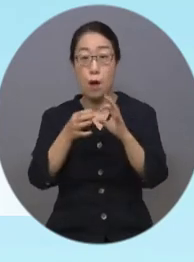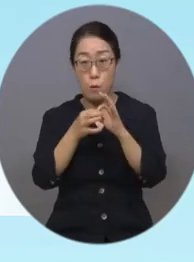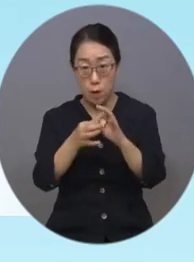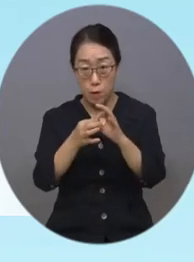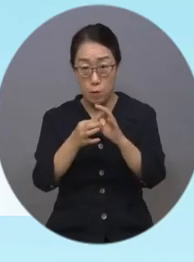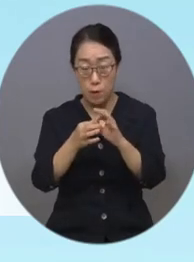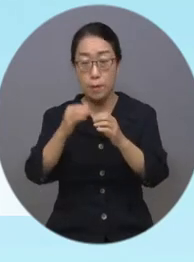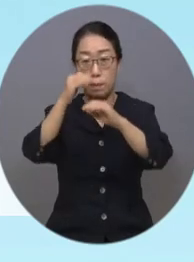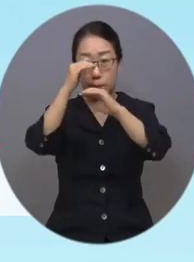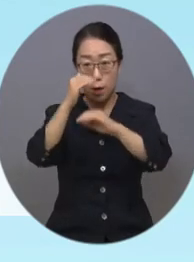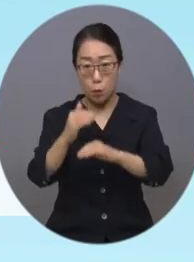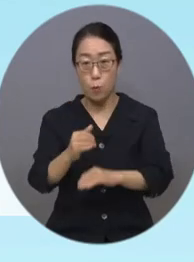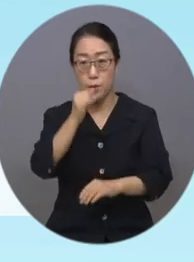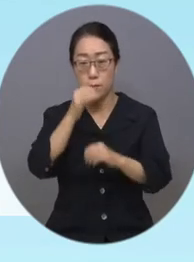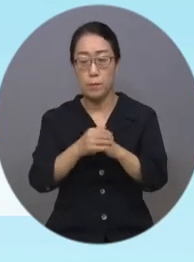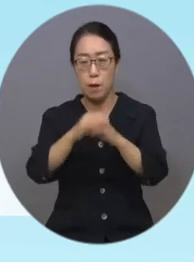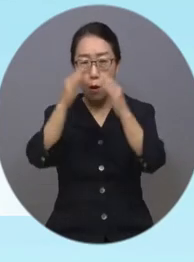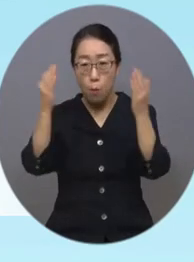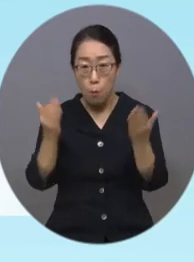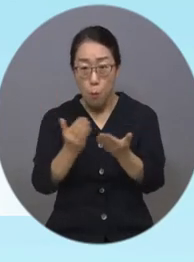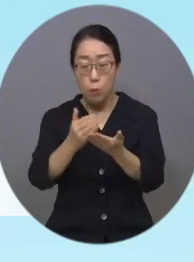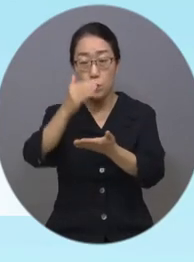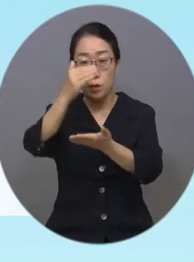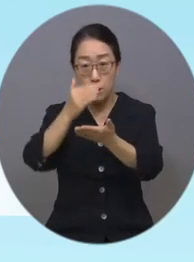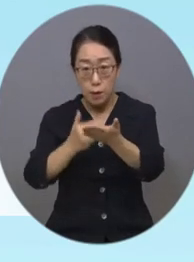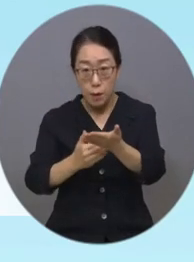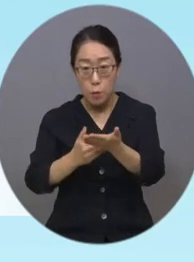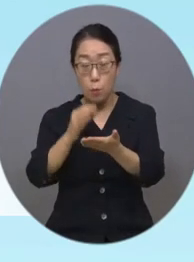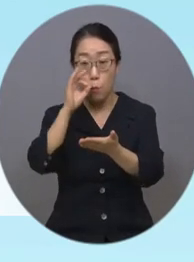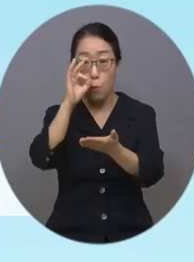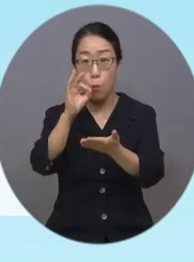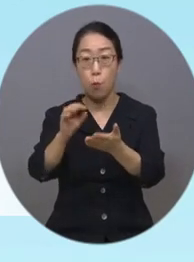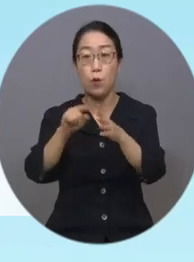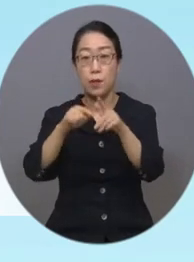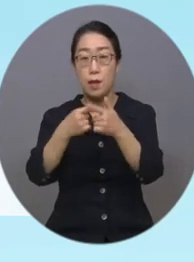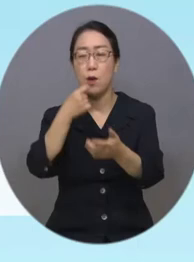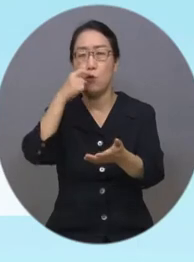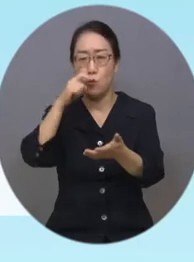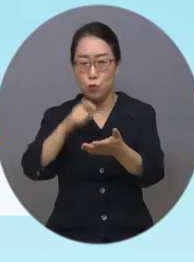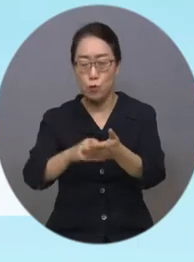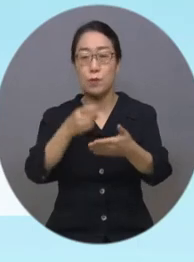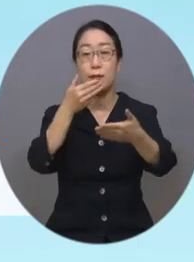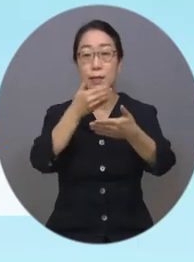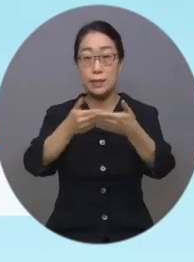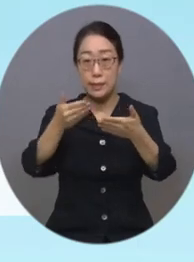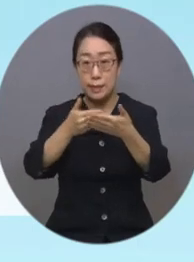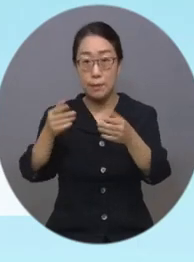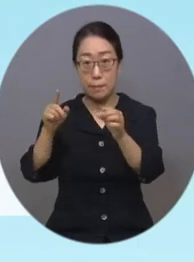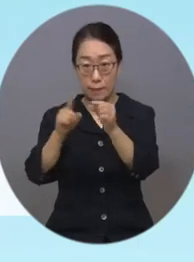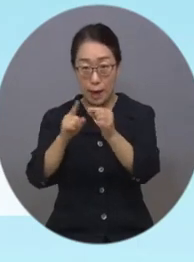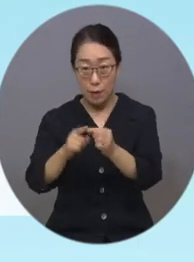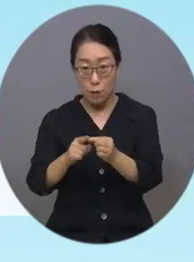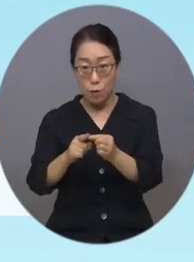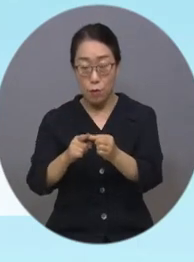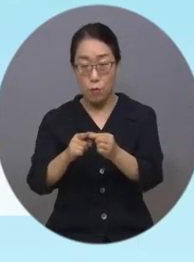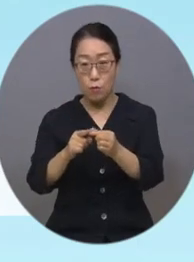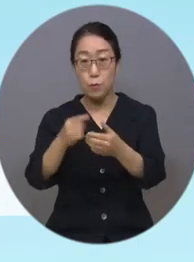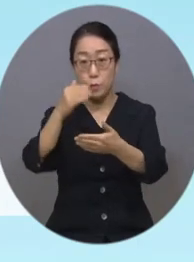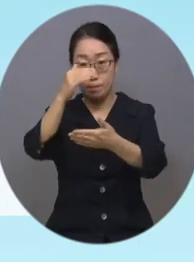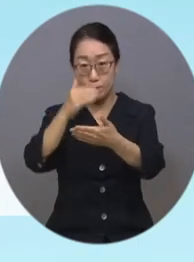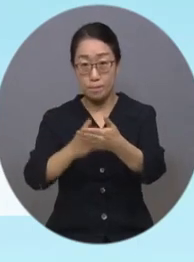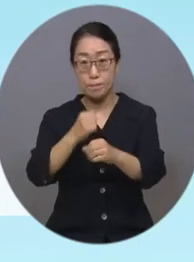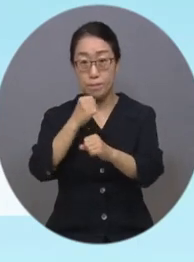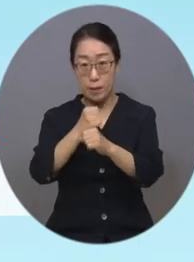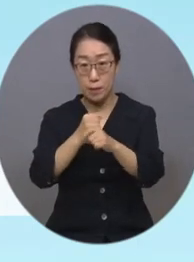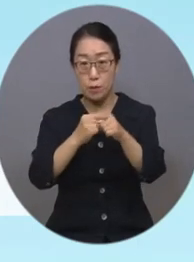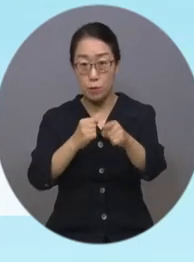있습니다. 모든 내용은 발달장애인이 보고 이해하기 쉬운 그림과 단어를 사용해 제작돼